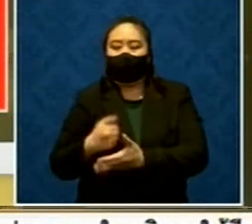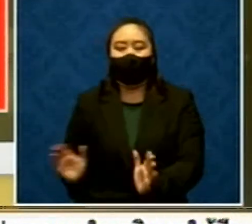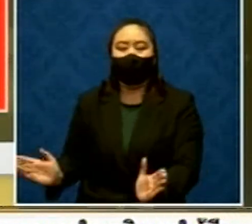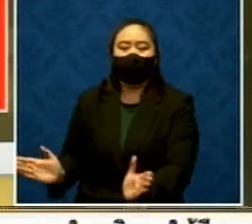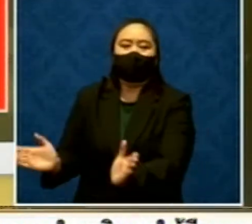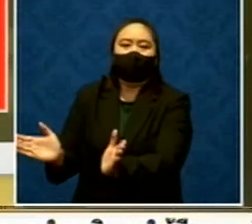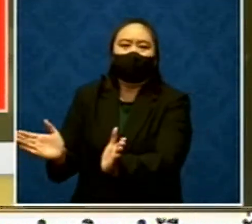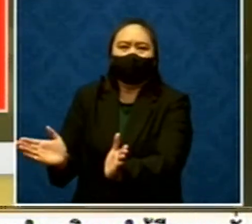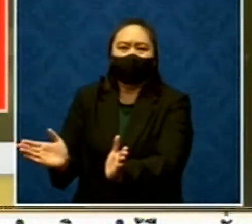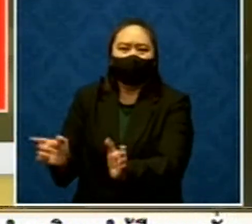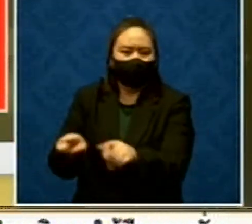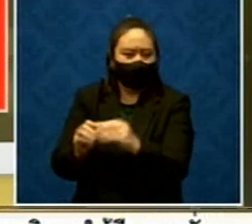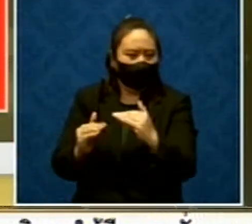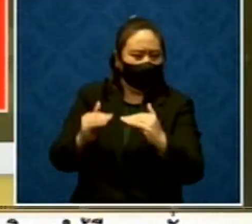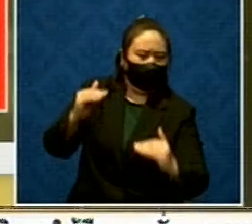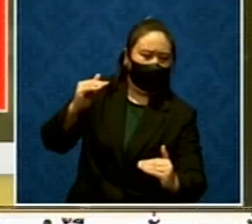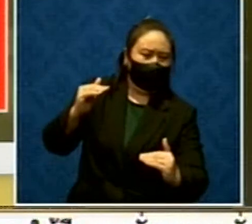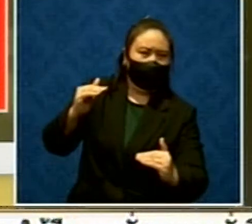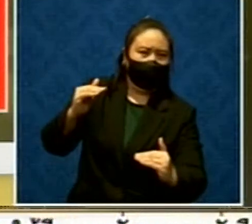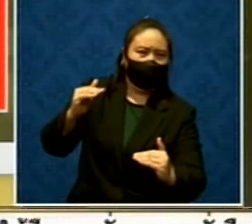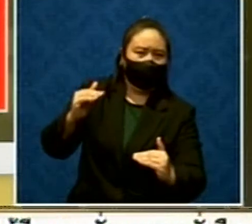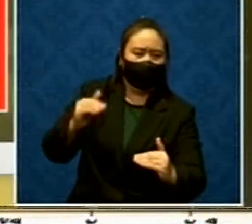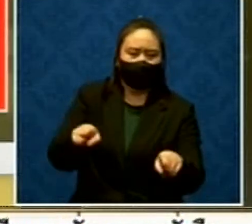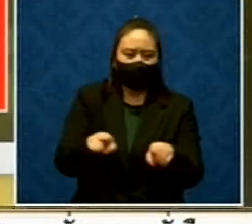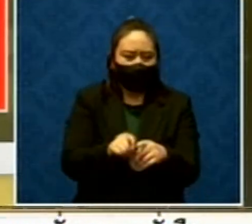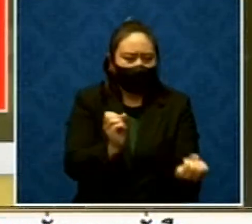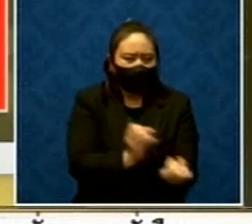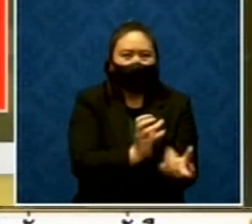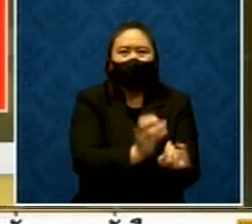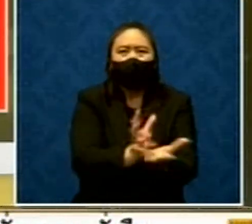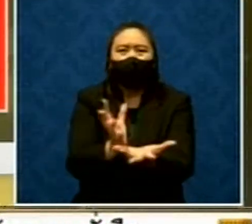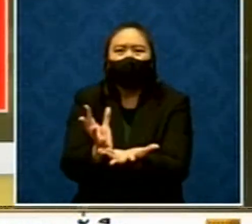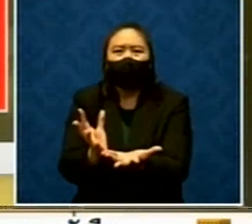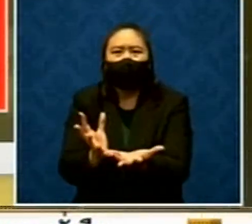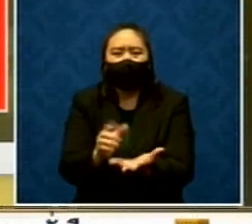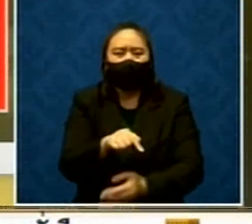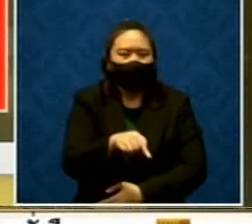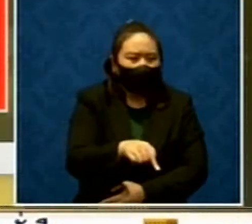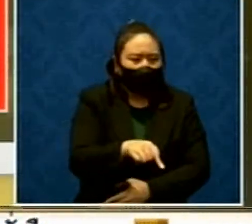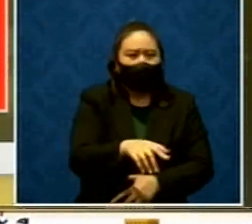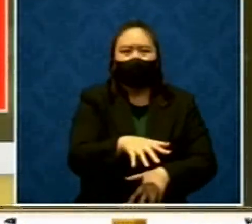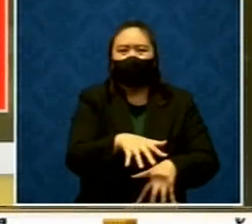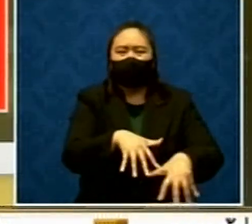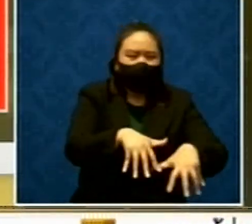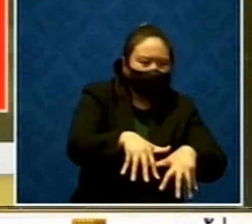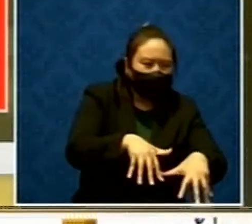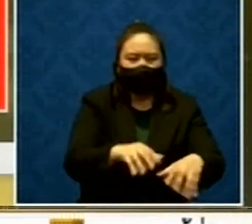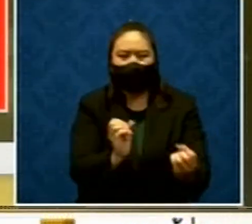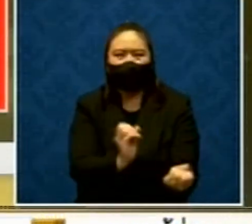างความเหลื่อมล้ำสร้างบาดแผลให้กับลูกหลานพอสมควร